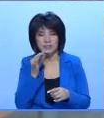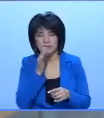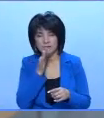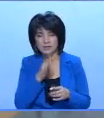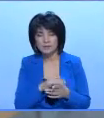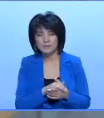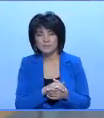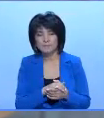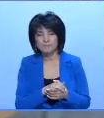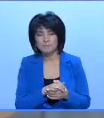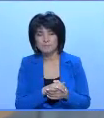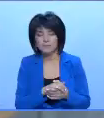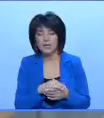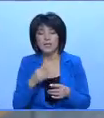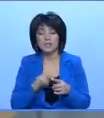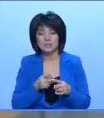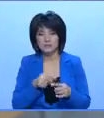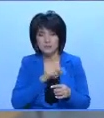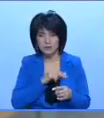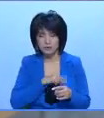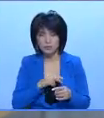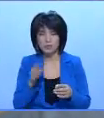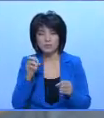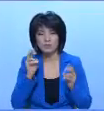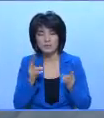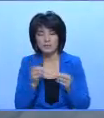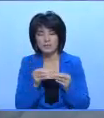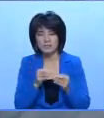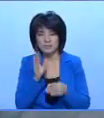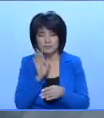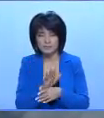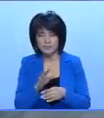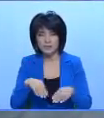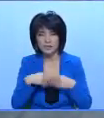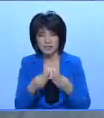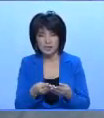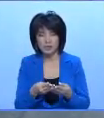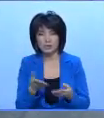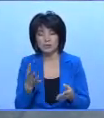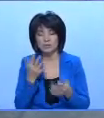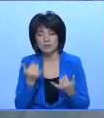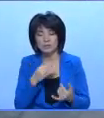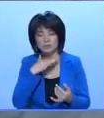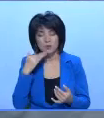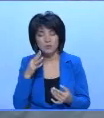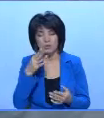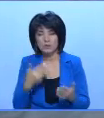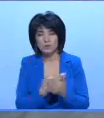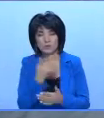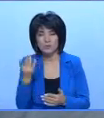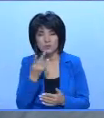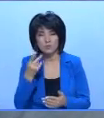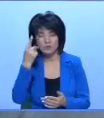Шығармашылық жұмыс оң нәтиже береді. Осы жердегі жандардың ішкі әлеуетін ашуға және сыртқы әлемнің көптеген жаңалықтарынан білуге бұл